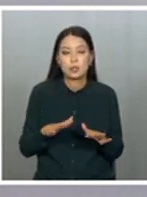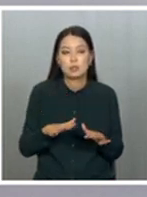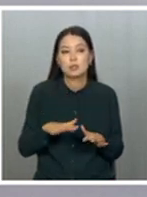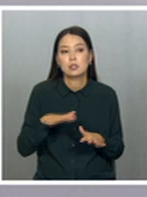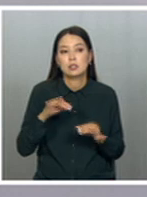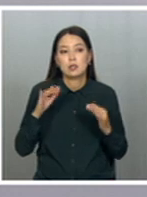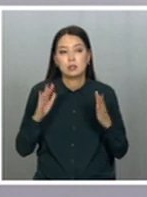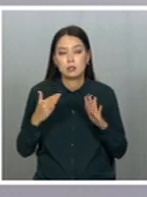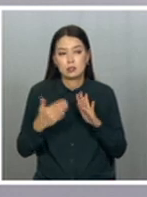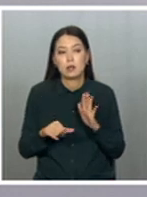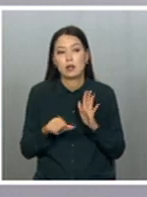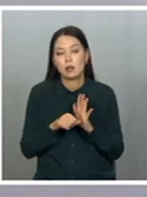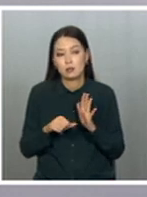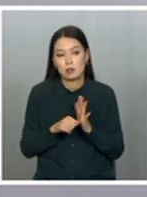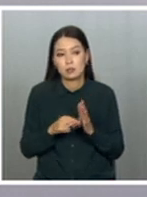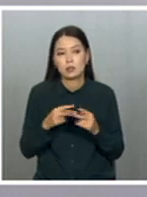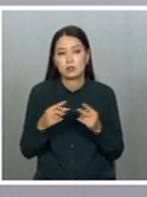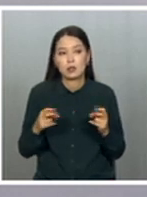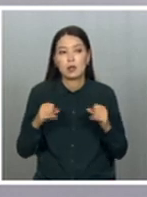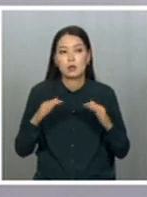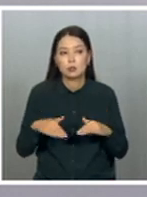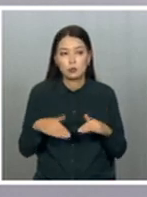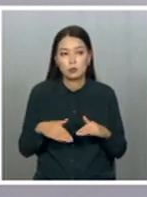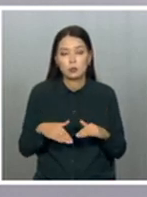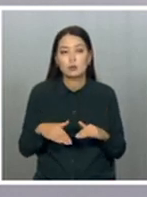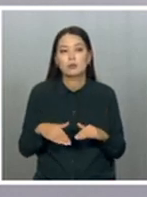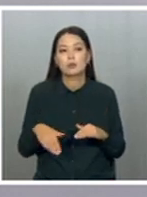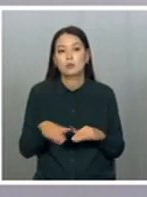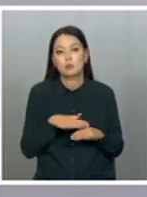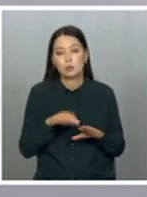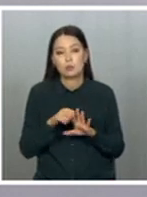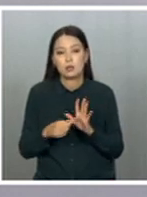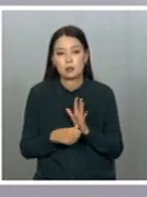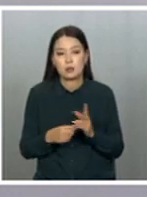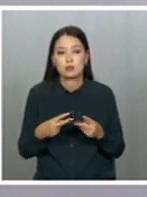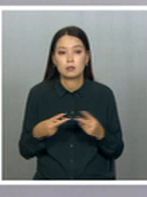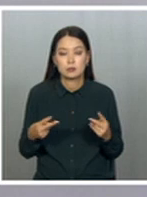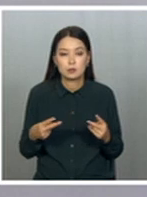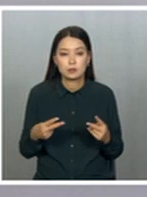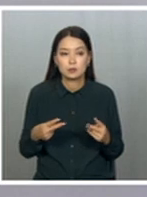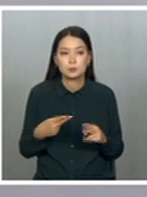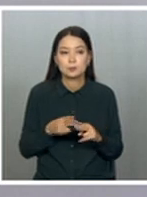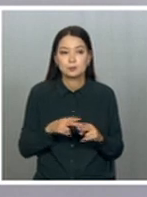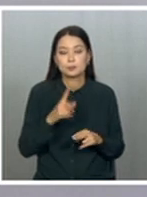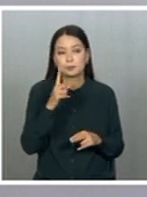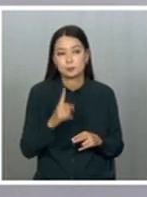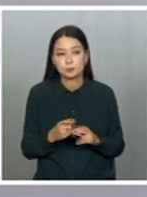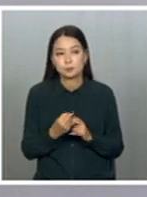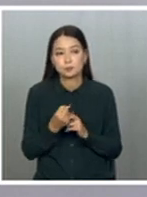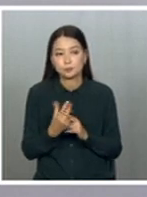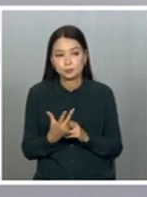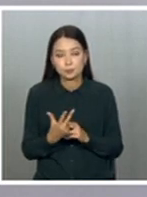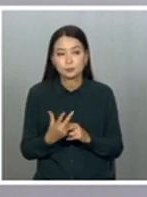қабырғалары 6-ға тең, ал төменгі табанының қабырғалары 16-ға тең. Және бүйір қыры 13-ке тең,